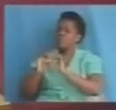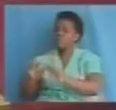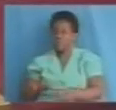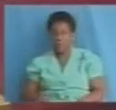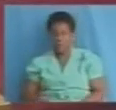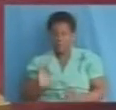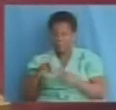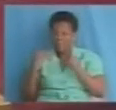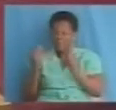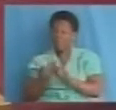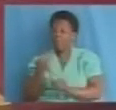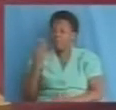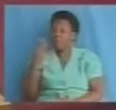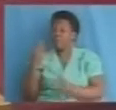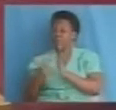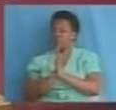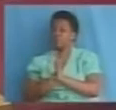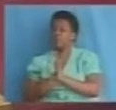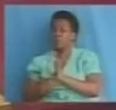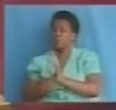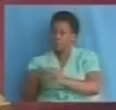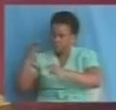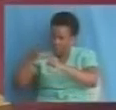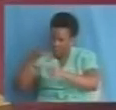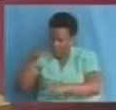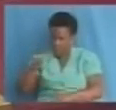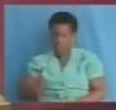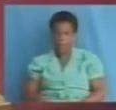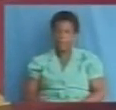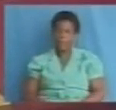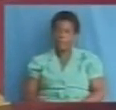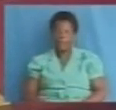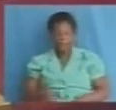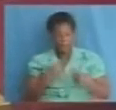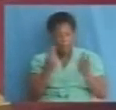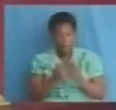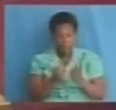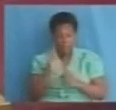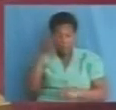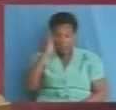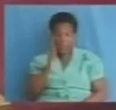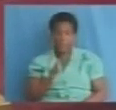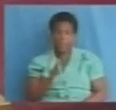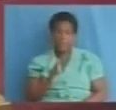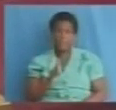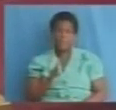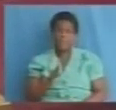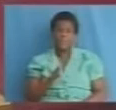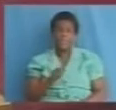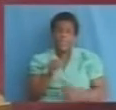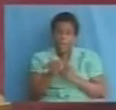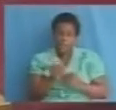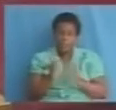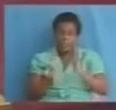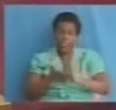wa familia 36 Ene la bi kera Pia serik iko mioni kujah gof magor ofa mawi